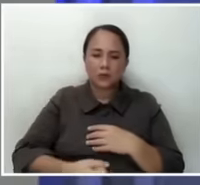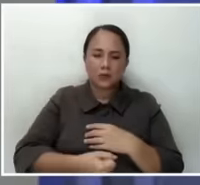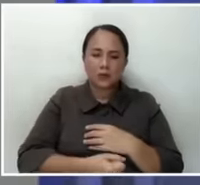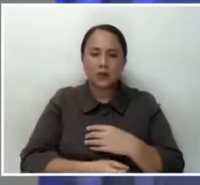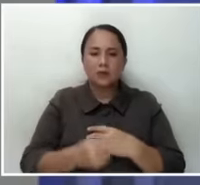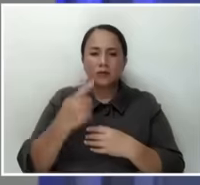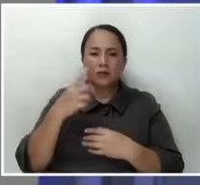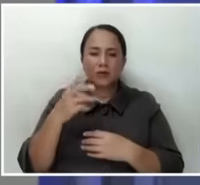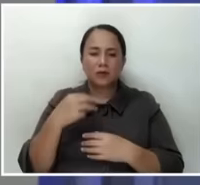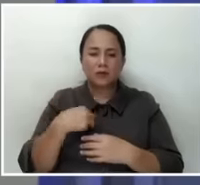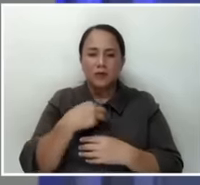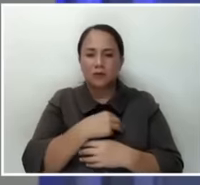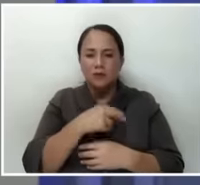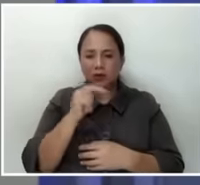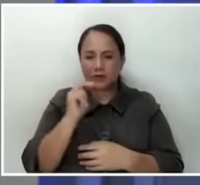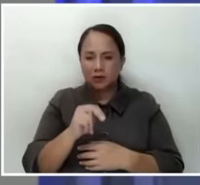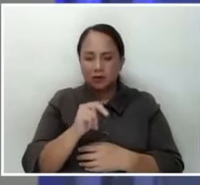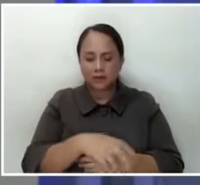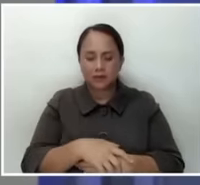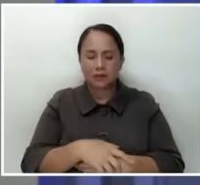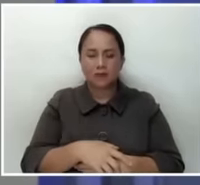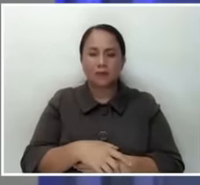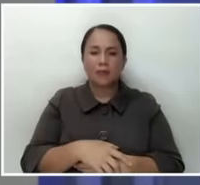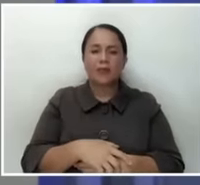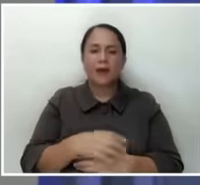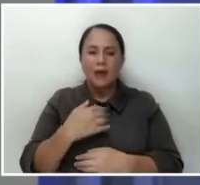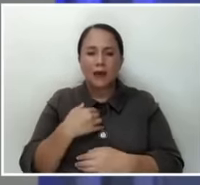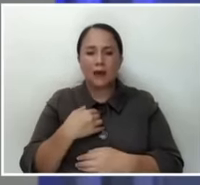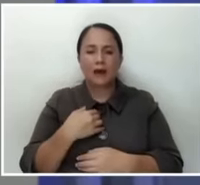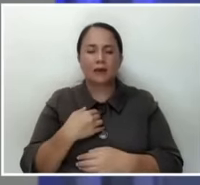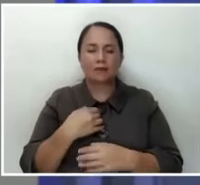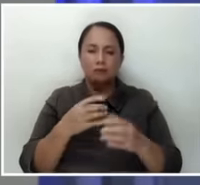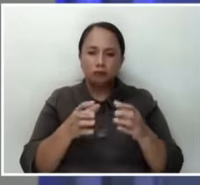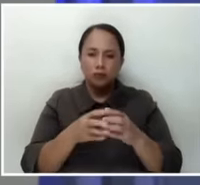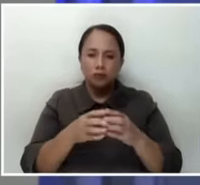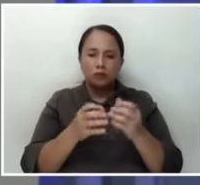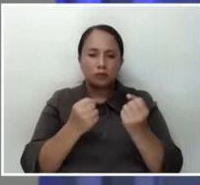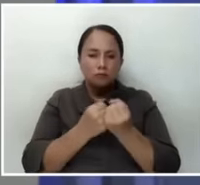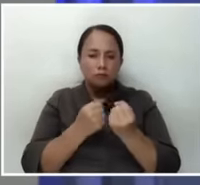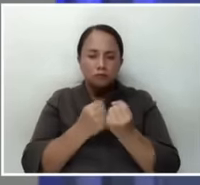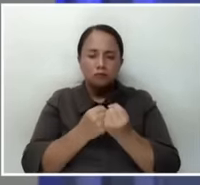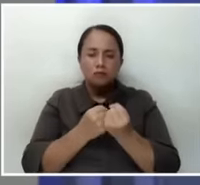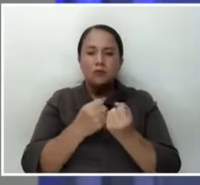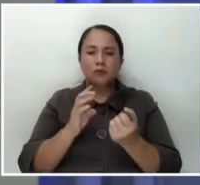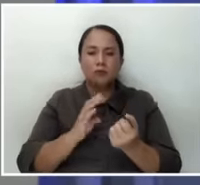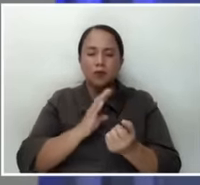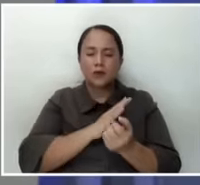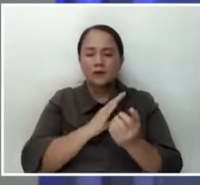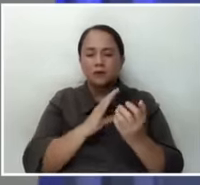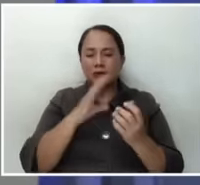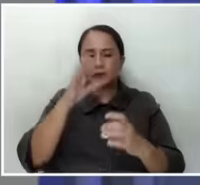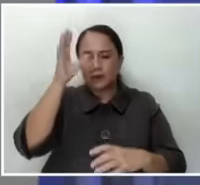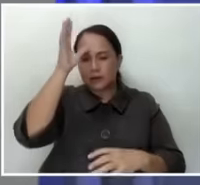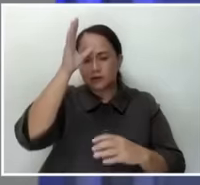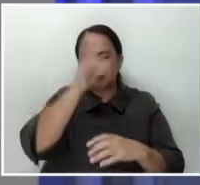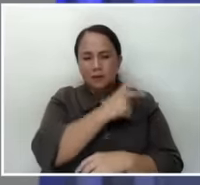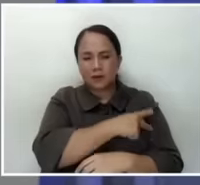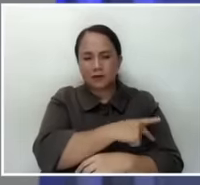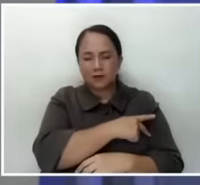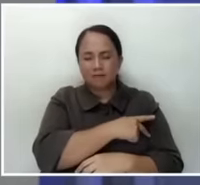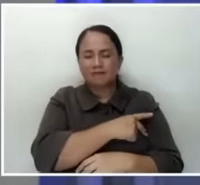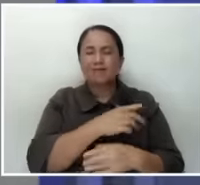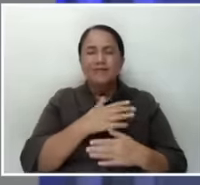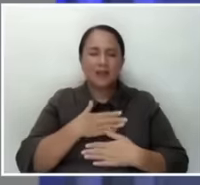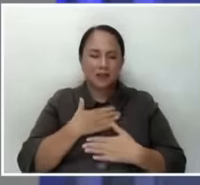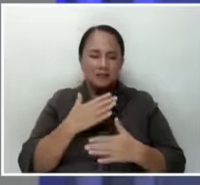miyembrong mangangailangan nito. Natuwa naman ang mga grupong sumusuporta sa mga breast cancer patients. Nagpapatrol,